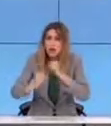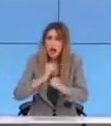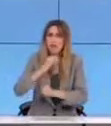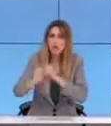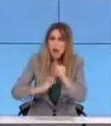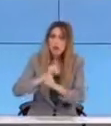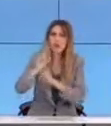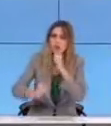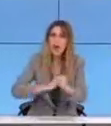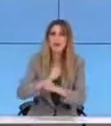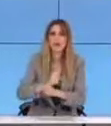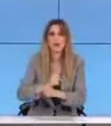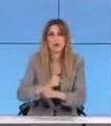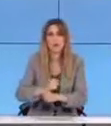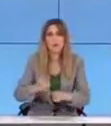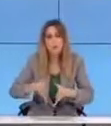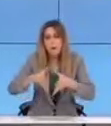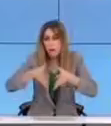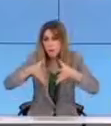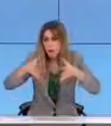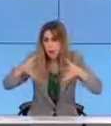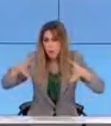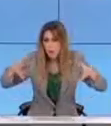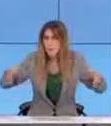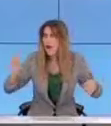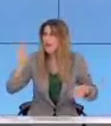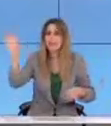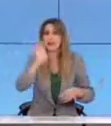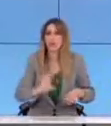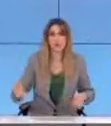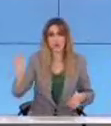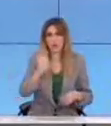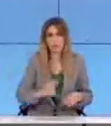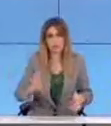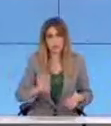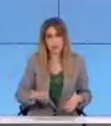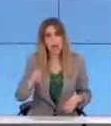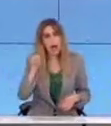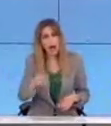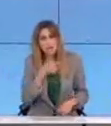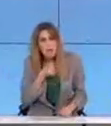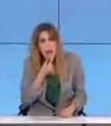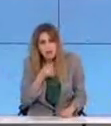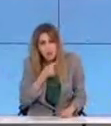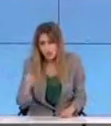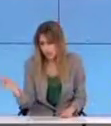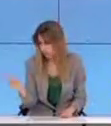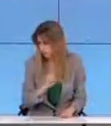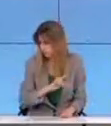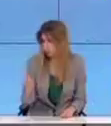ότι θα συμβεί, δεν ήταν νομοτέλεια ότι θα συμβεί. Γνωρίζω πάρα πολύ καλά ότι αυτό ήταν αποτέλεσμα